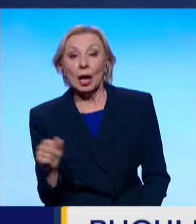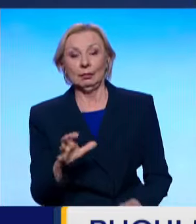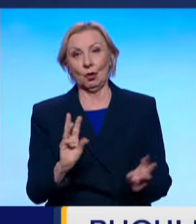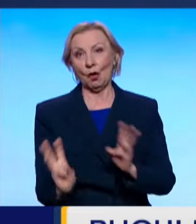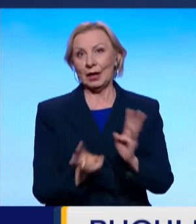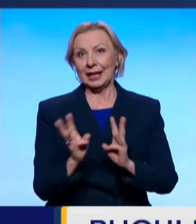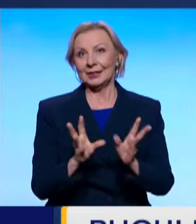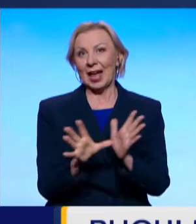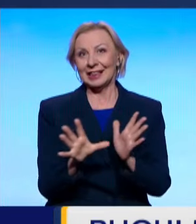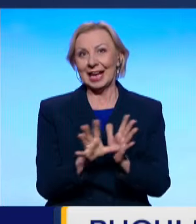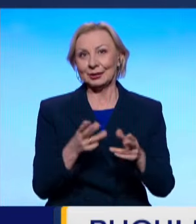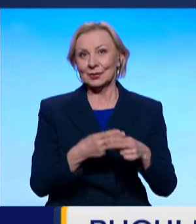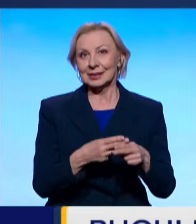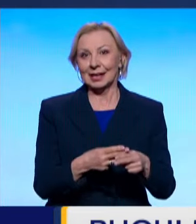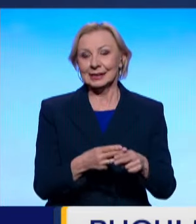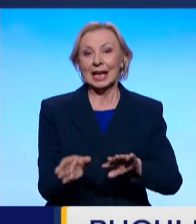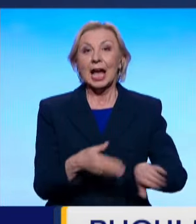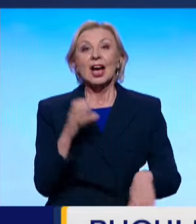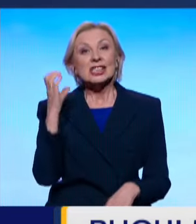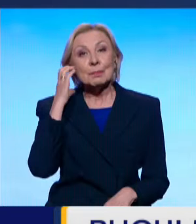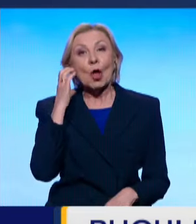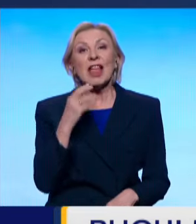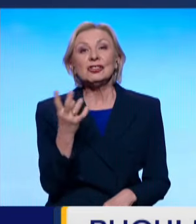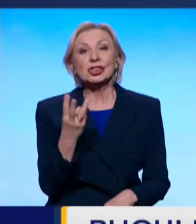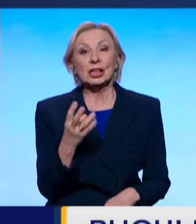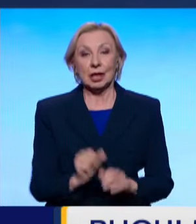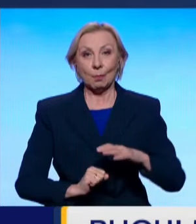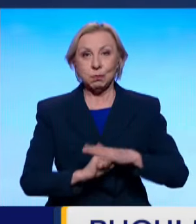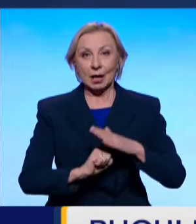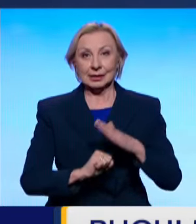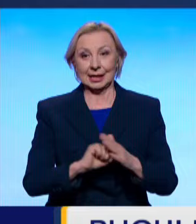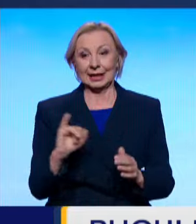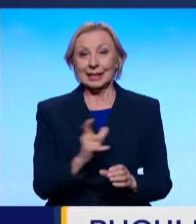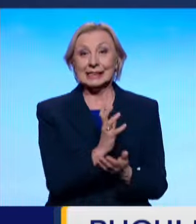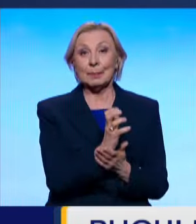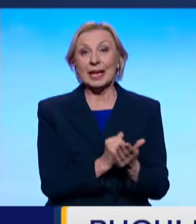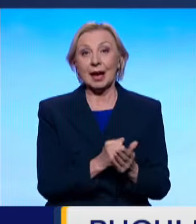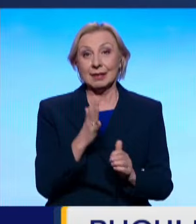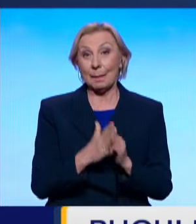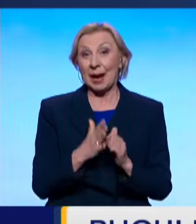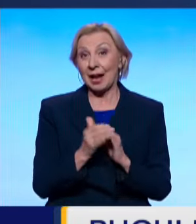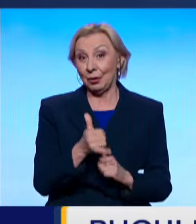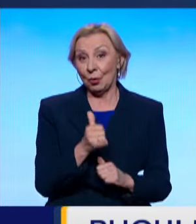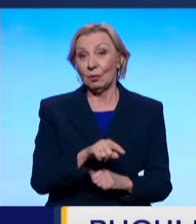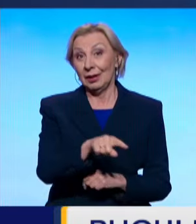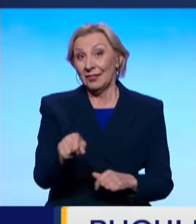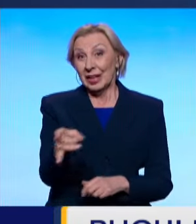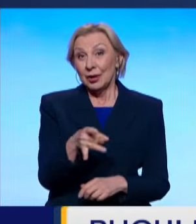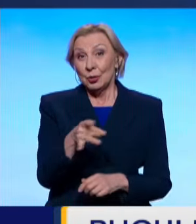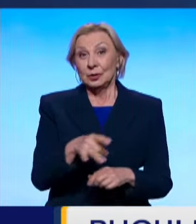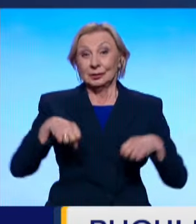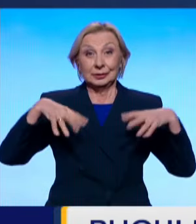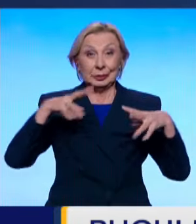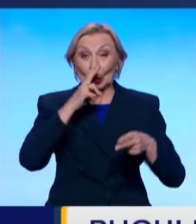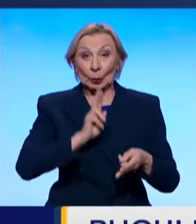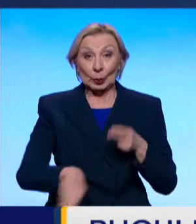електропідстанції, а на Смоленщині – база із зберігання пального. У деяких районах виникли проблеми із світлом і